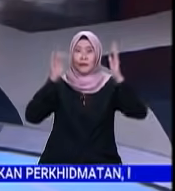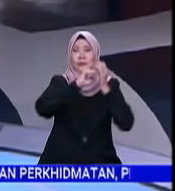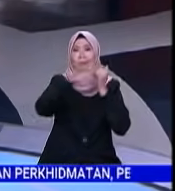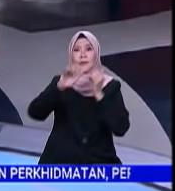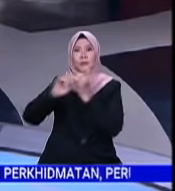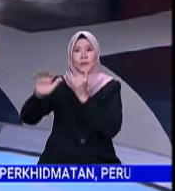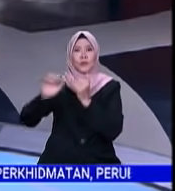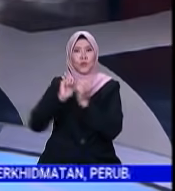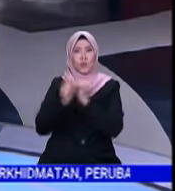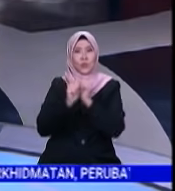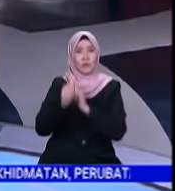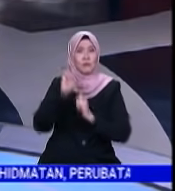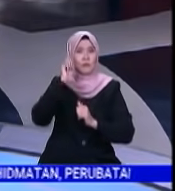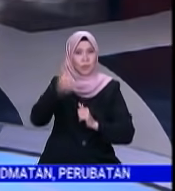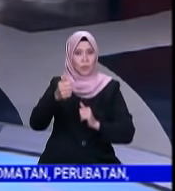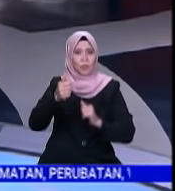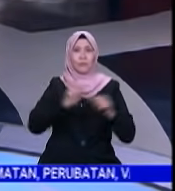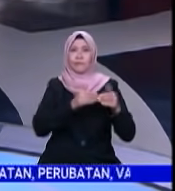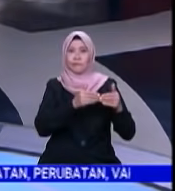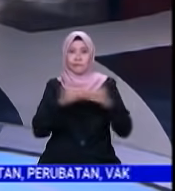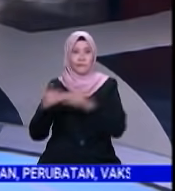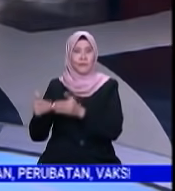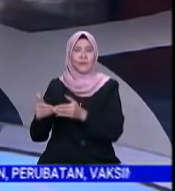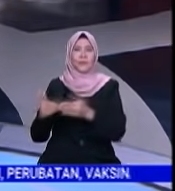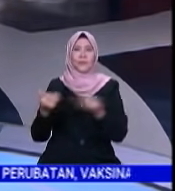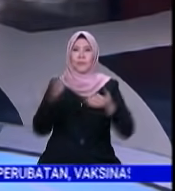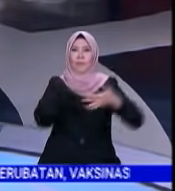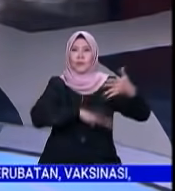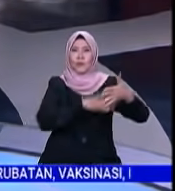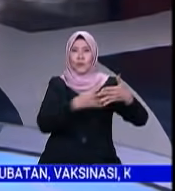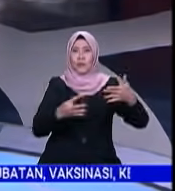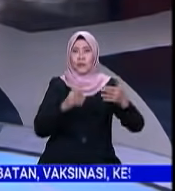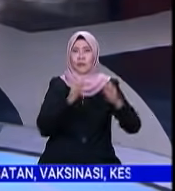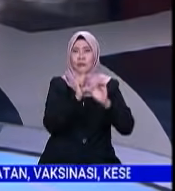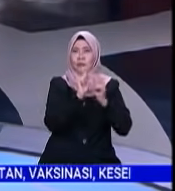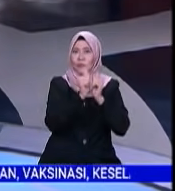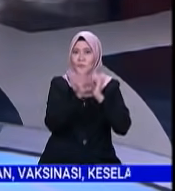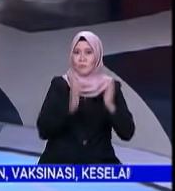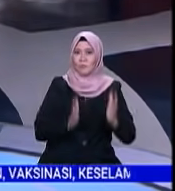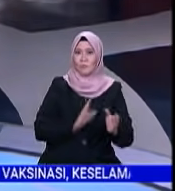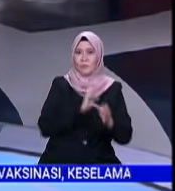Sukan Olimpik esok diteruskan. Berikut jadual melibatkan atlet negara dan